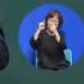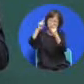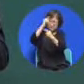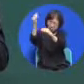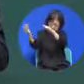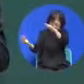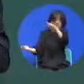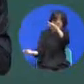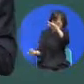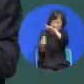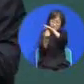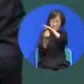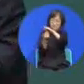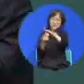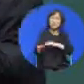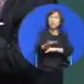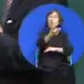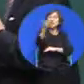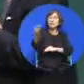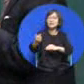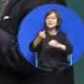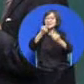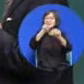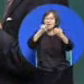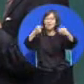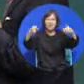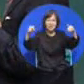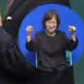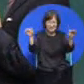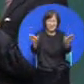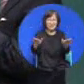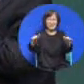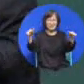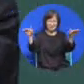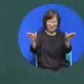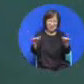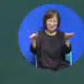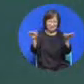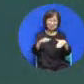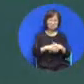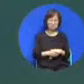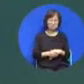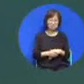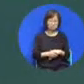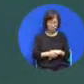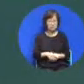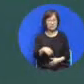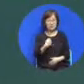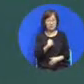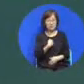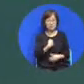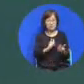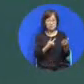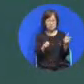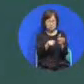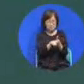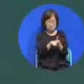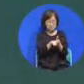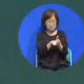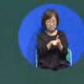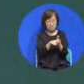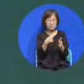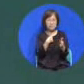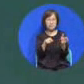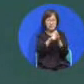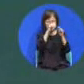천사여. All of you angels who are powerful and just do God's bidding. I believe in this. 그래서